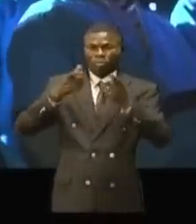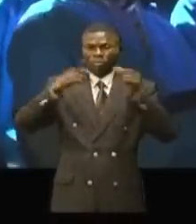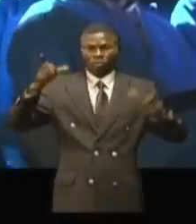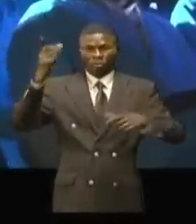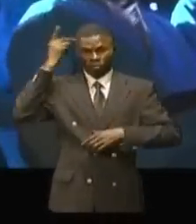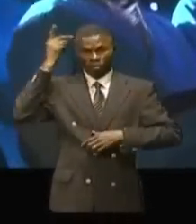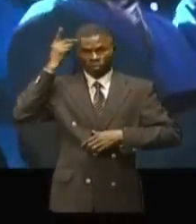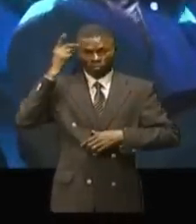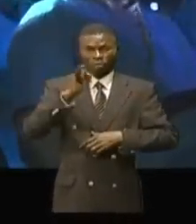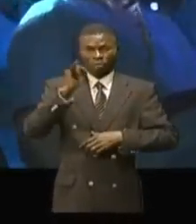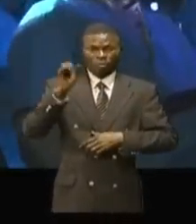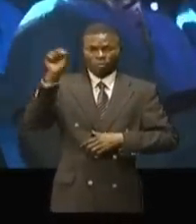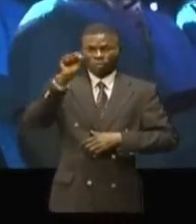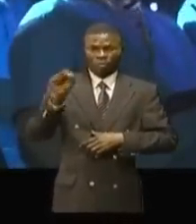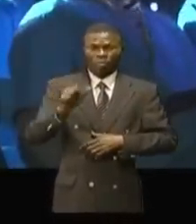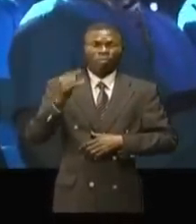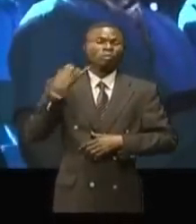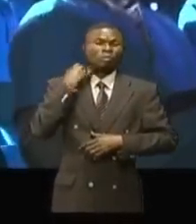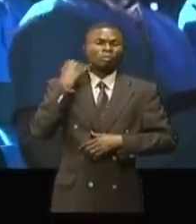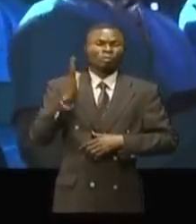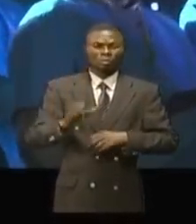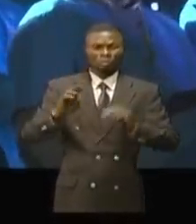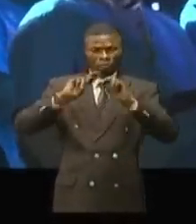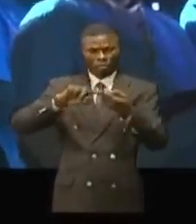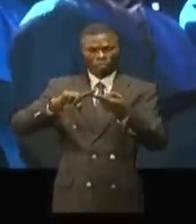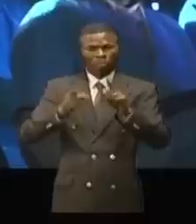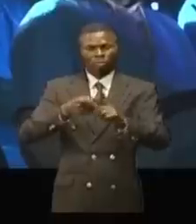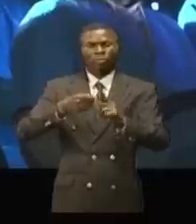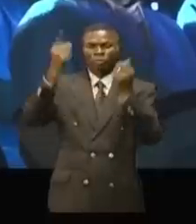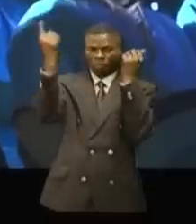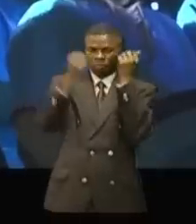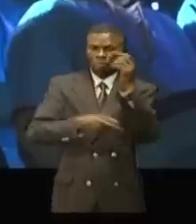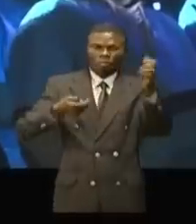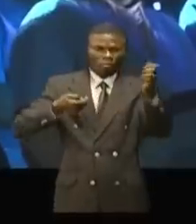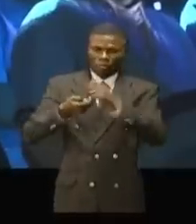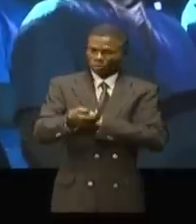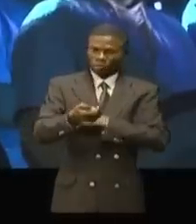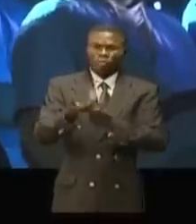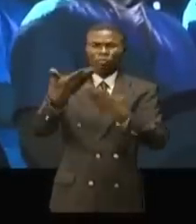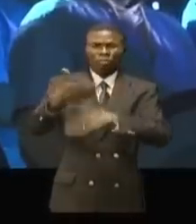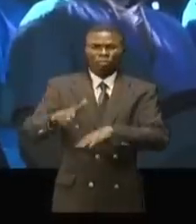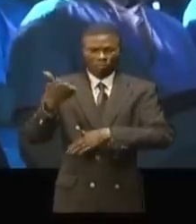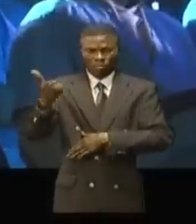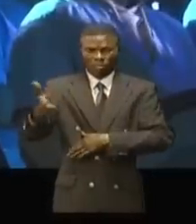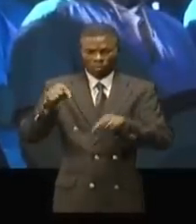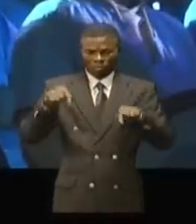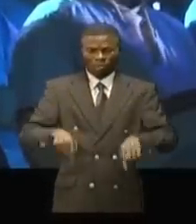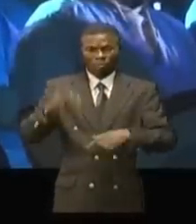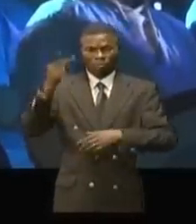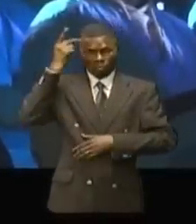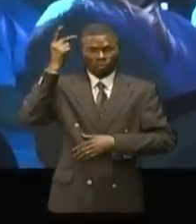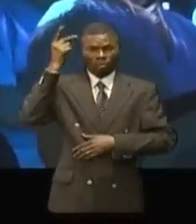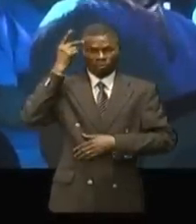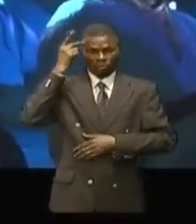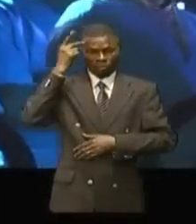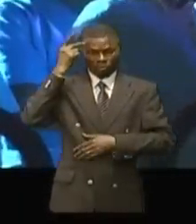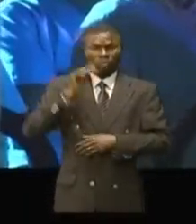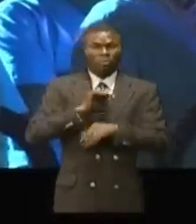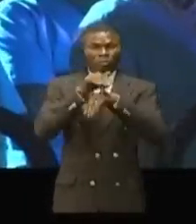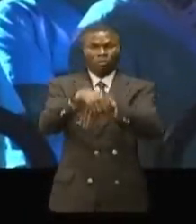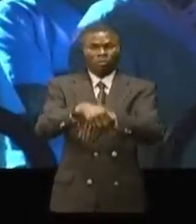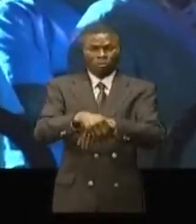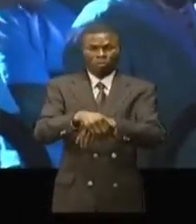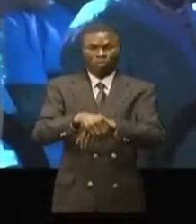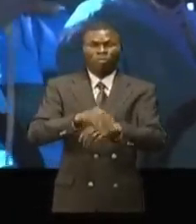Isaac alias Kabakaba et compagnie sont condamnés à la peine capitale. Et à Kinshasa, dans sa participation à la